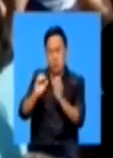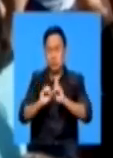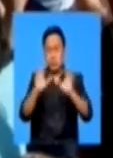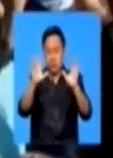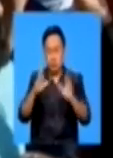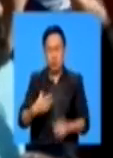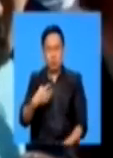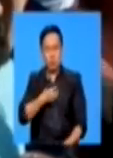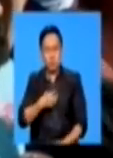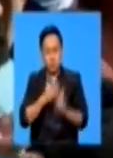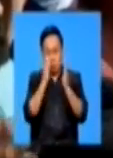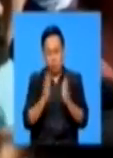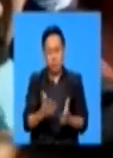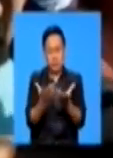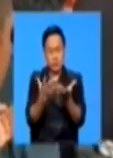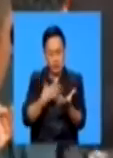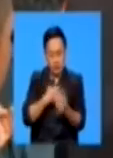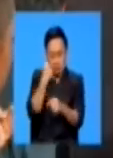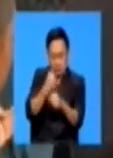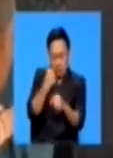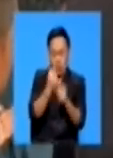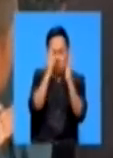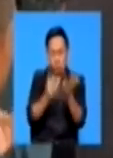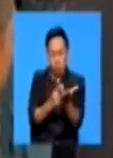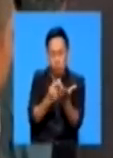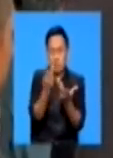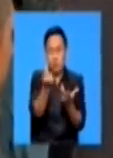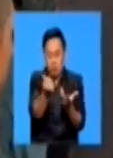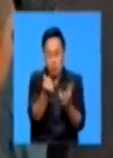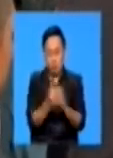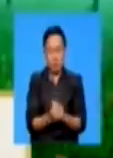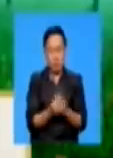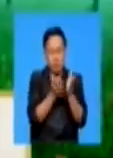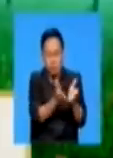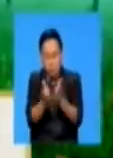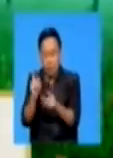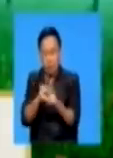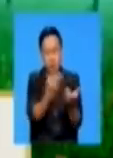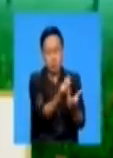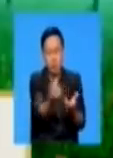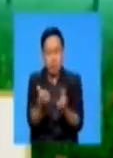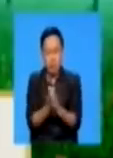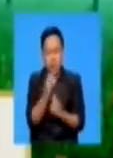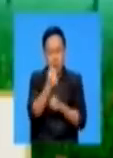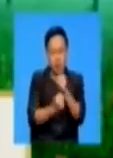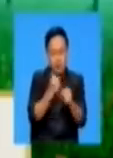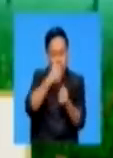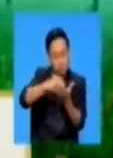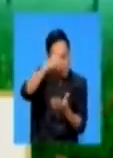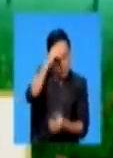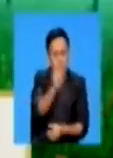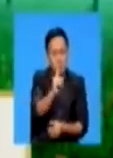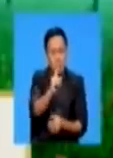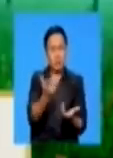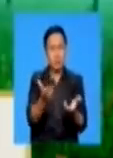ของความต้องการแรงงานว่าเป็นอย่างไรเท่าไรประเภทใดบ้างแล้วก็ในระดับการศึกษาใดความรู้ความชำนาญ